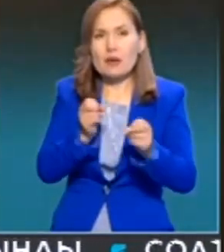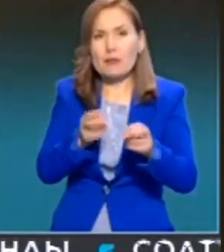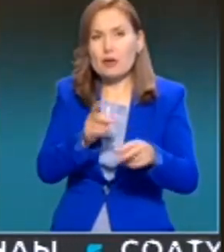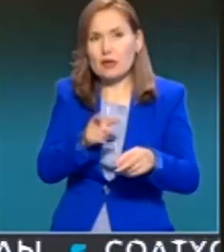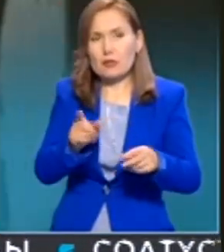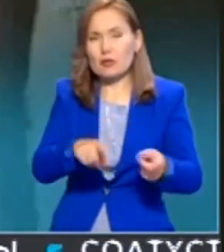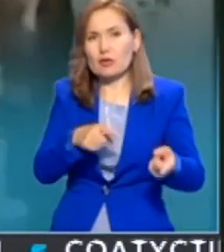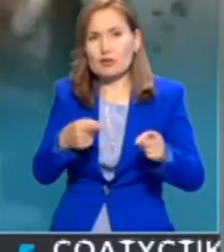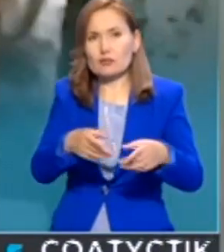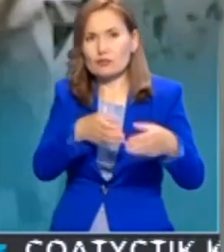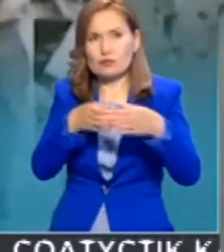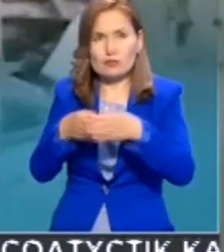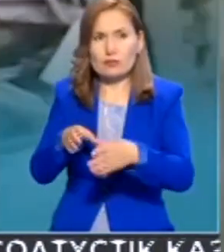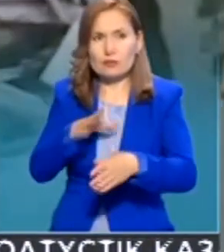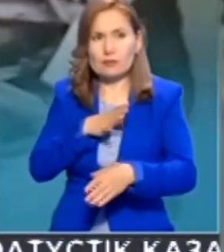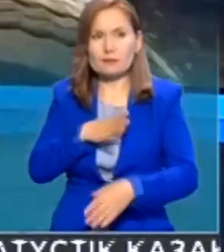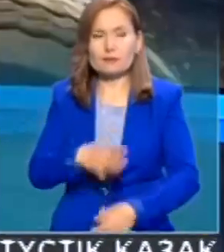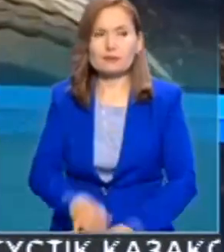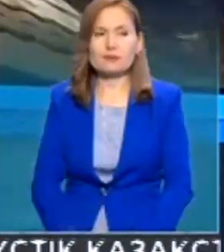тексеріліп жатыр.